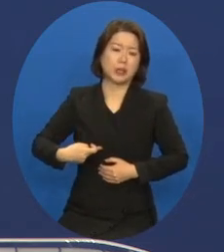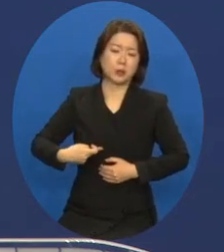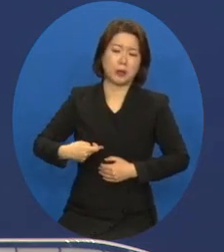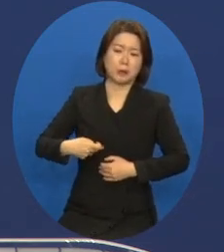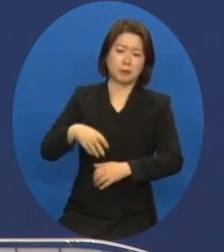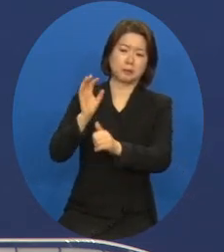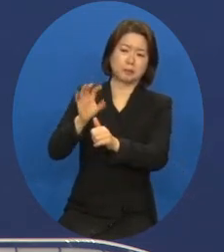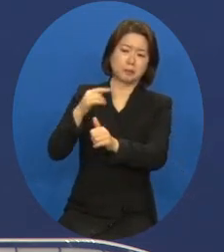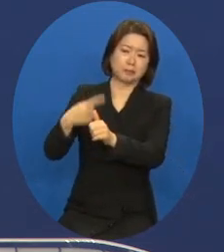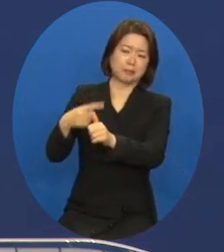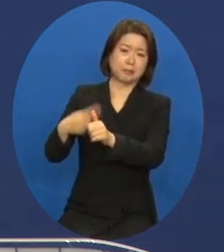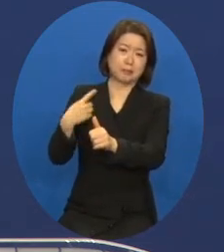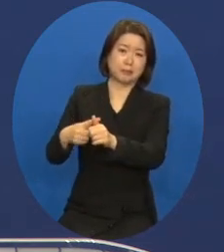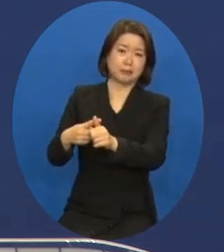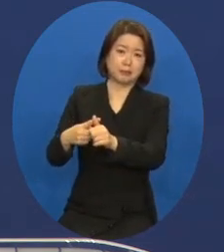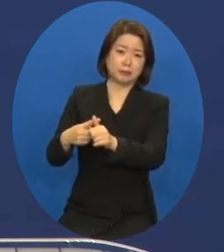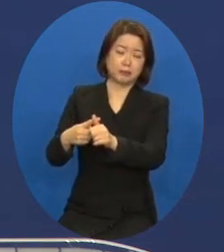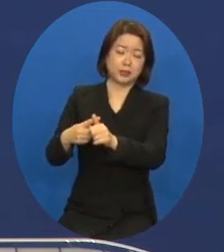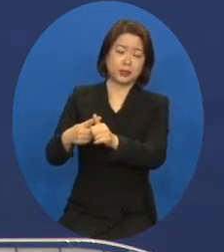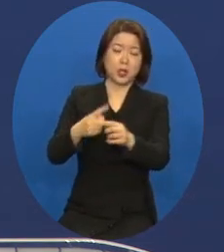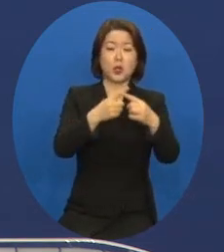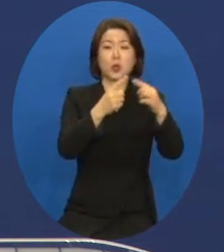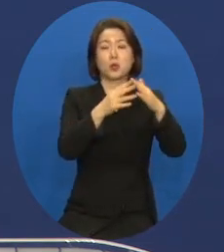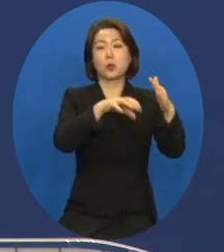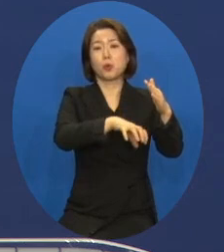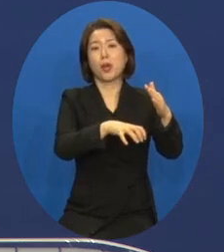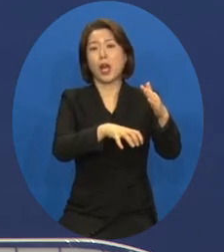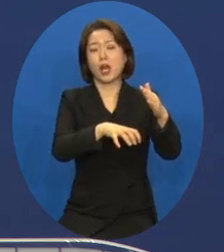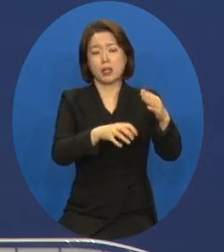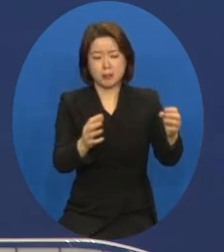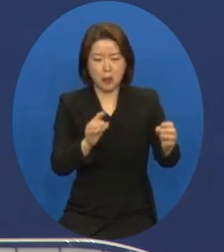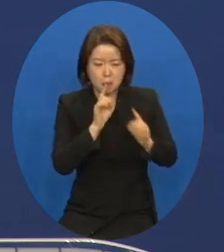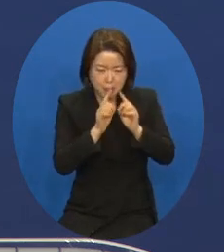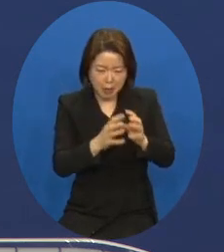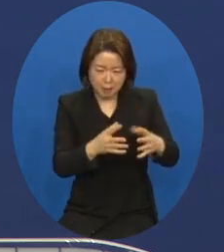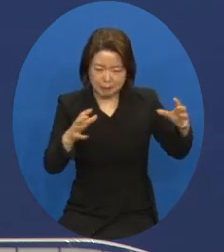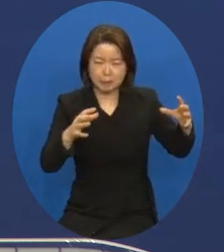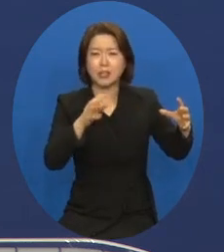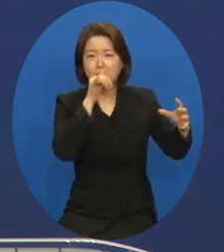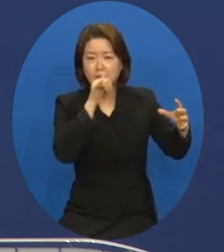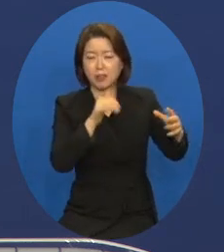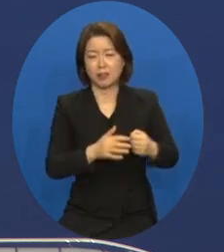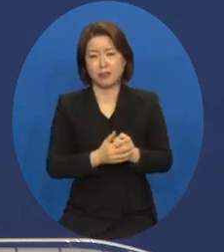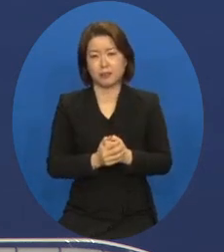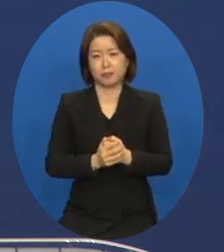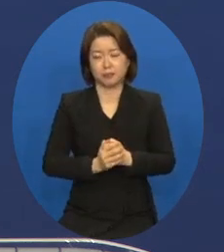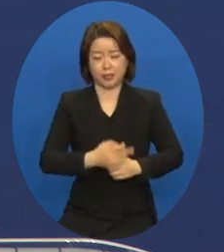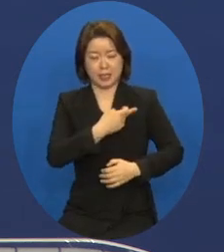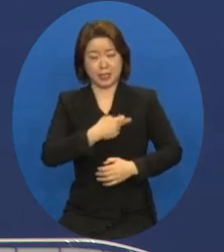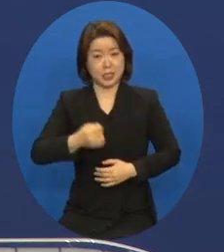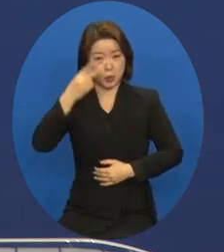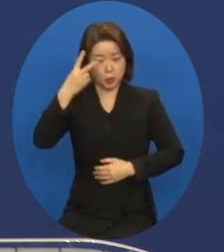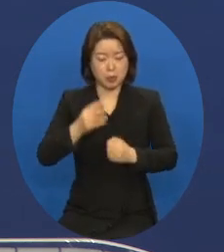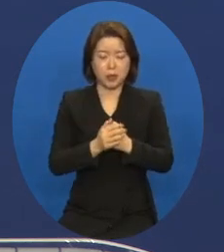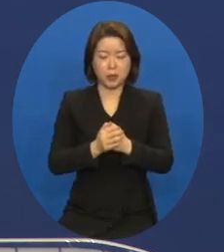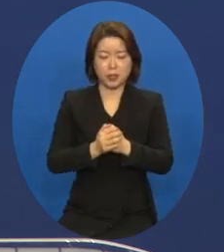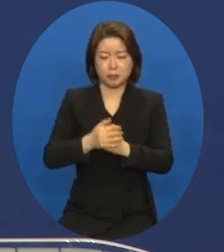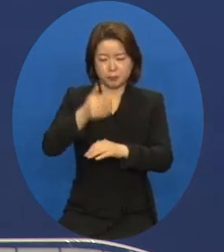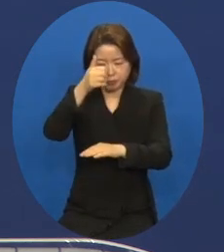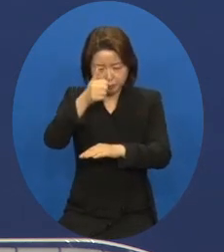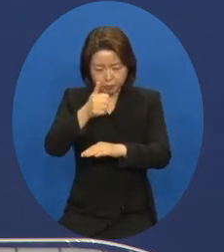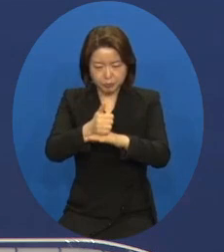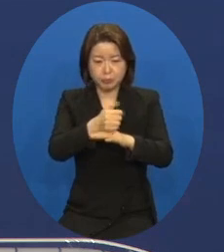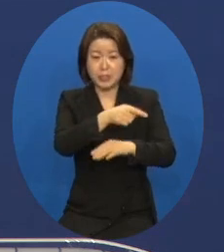고린도 교회 안에 일어났습니다 사도 바울이 결국은 고린도 교회를 방문해서